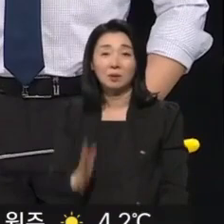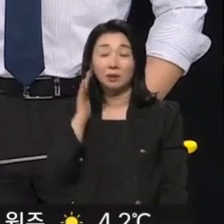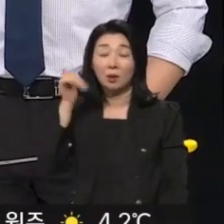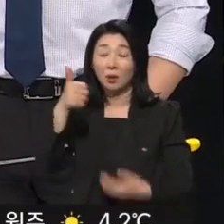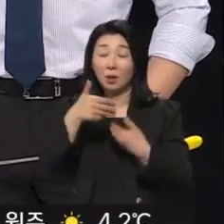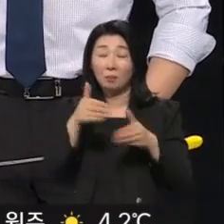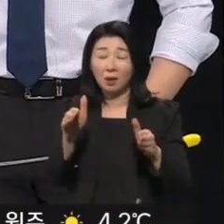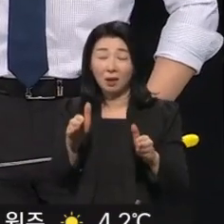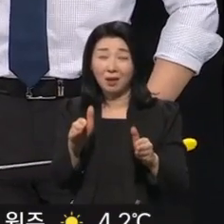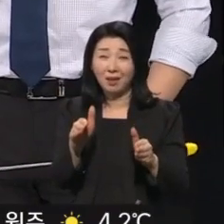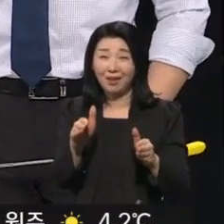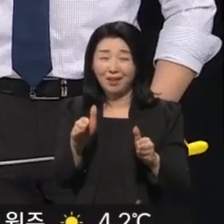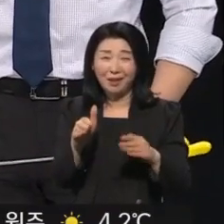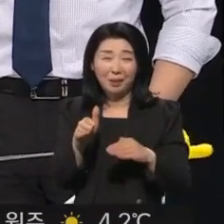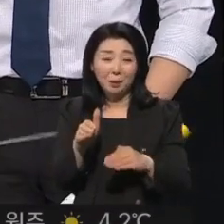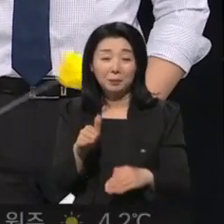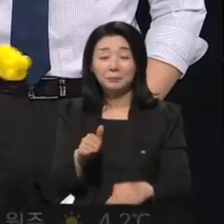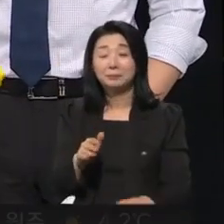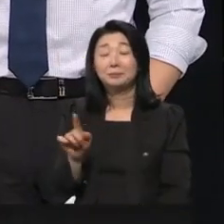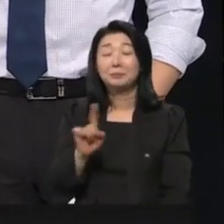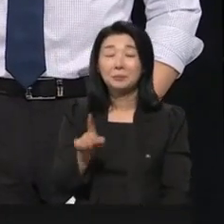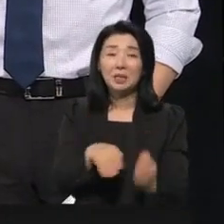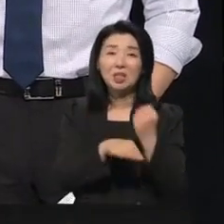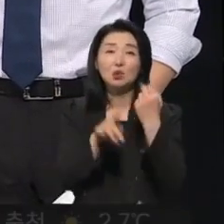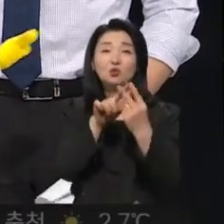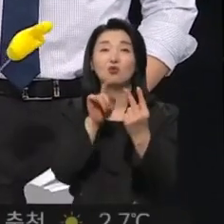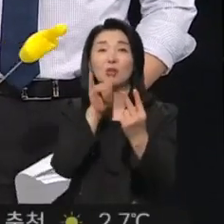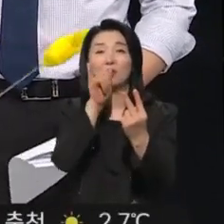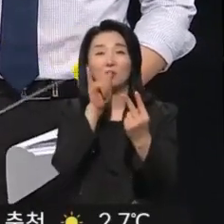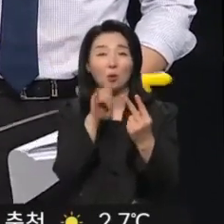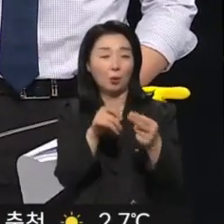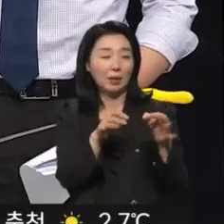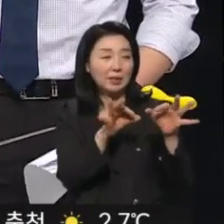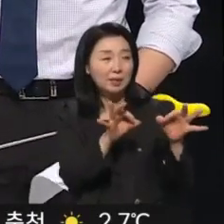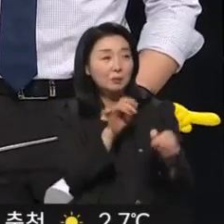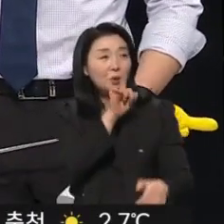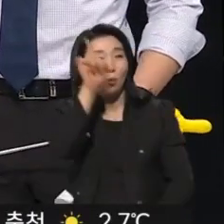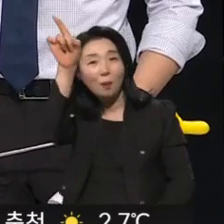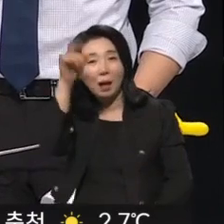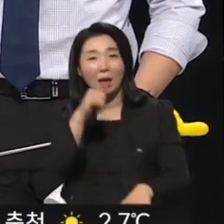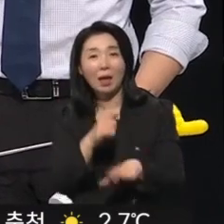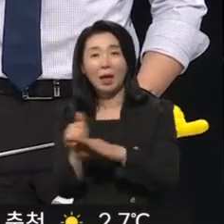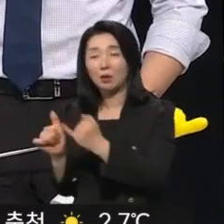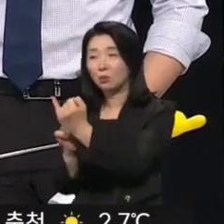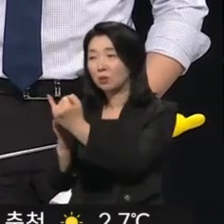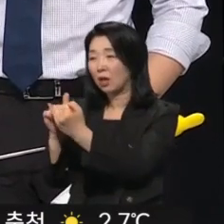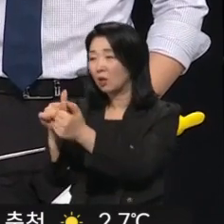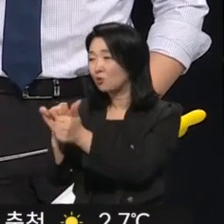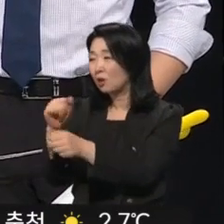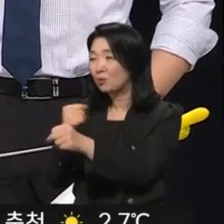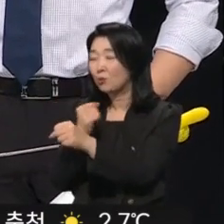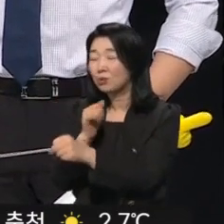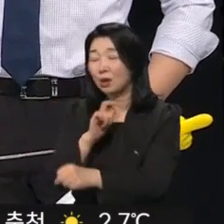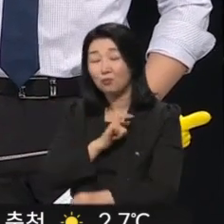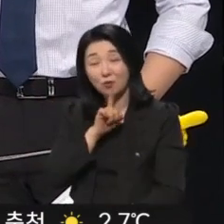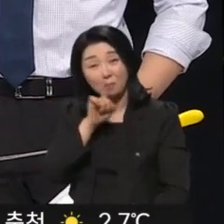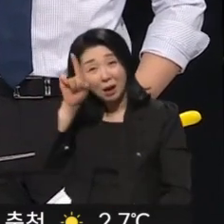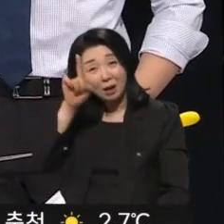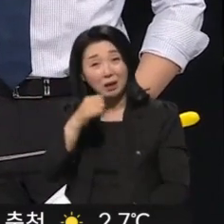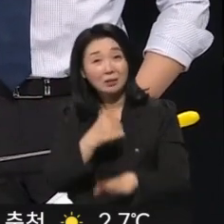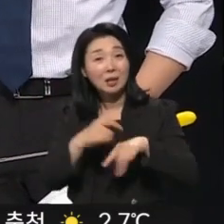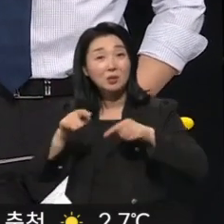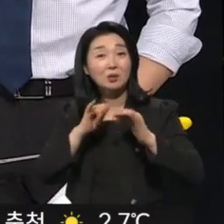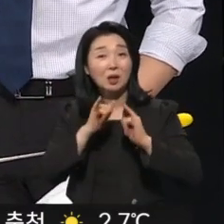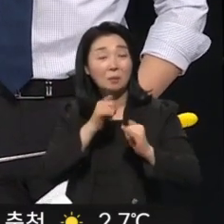대통령실의 이중잣대도 문제 삼았습니다. 김의겸 대변인이 고발 대상이면 김 여사 주가 조작 의혹을 제기한 다른